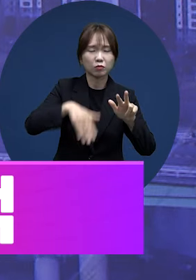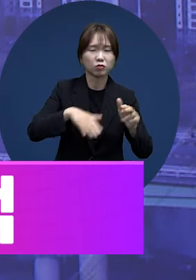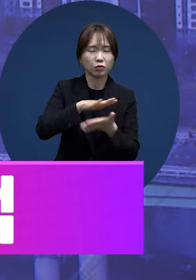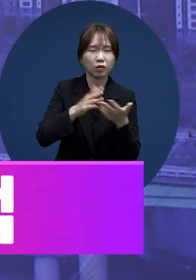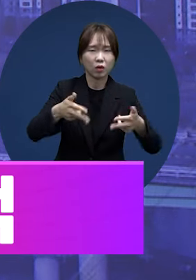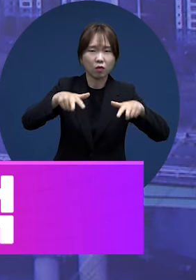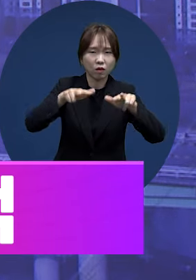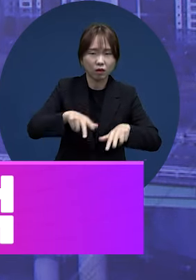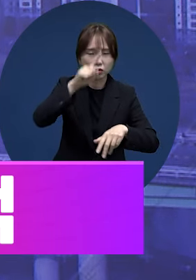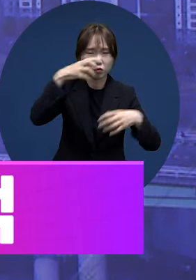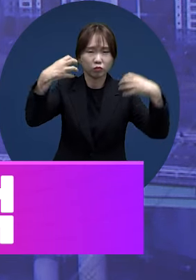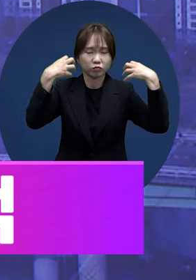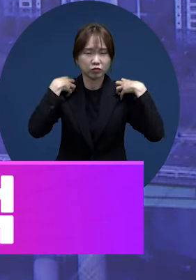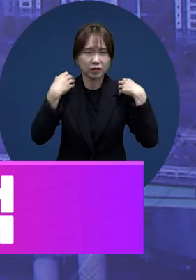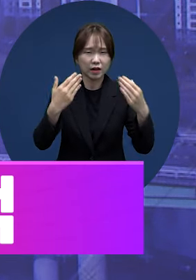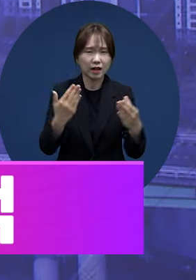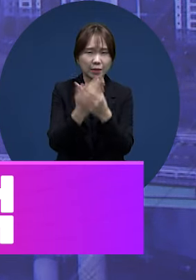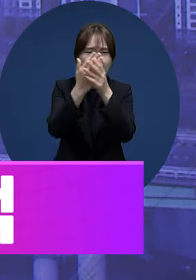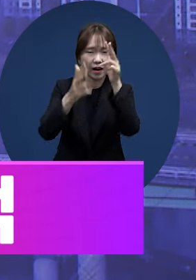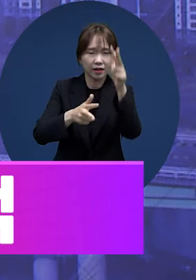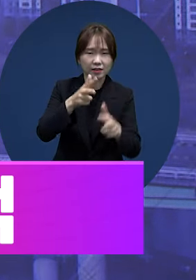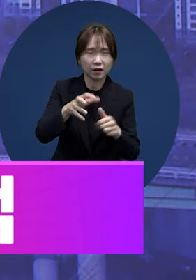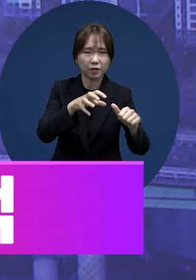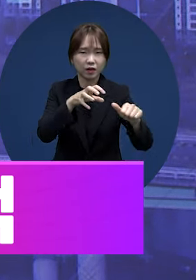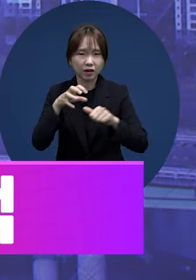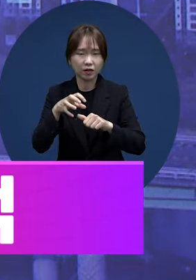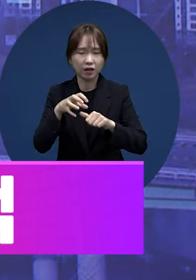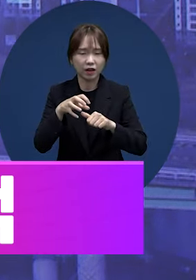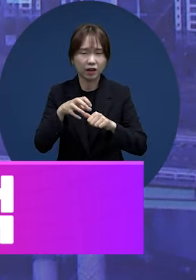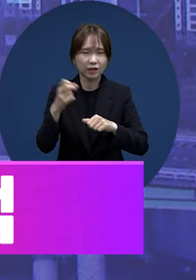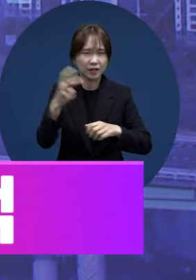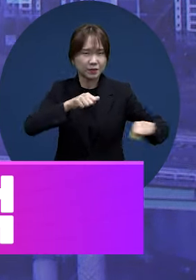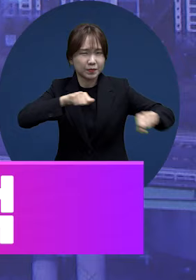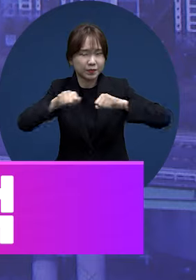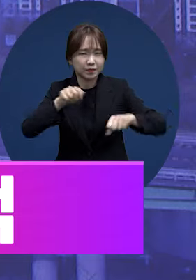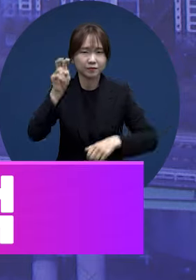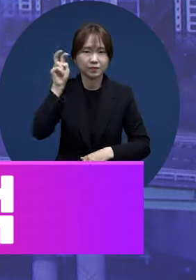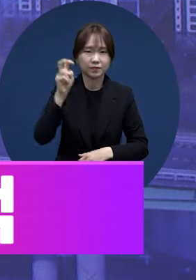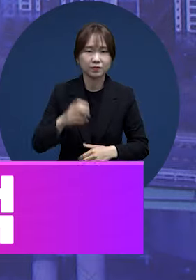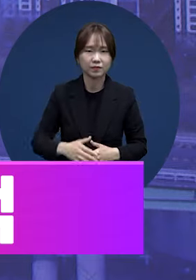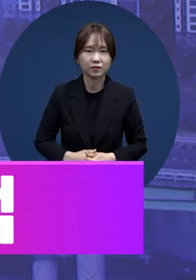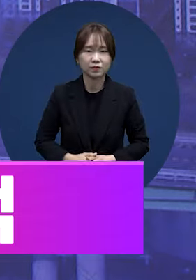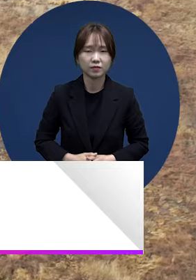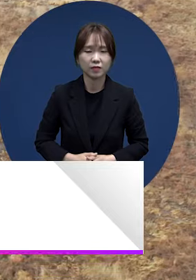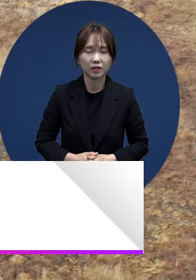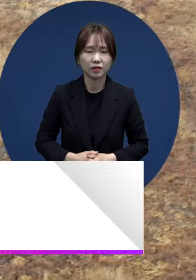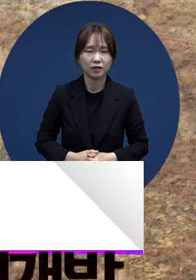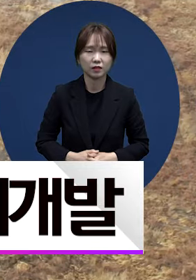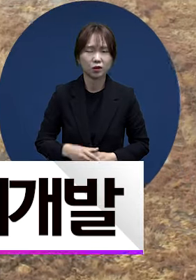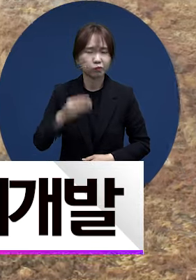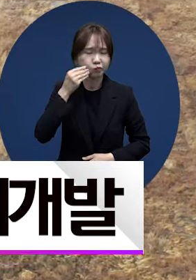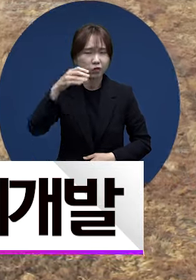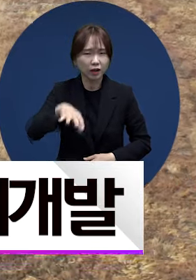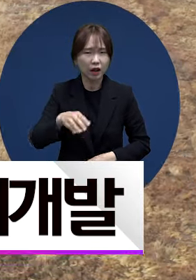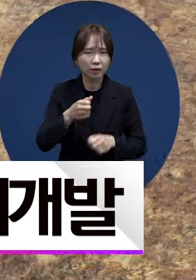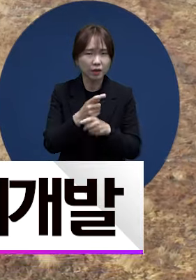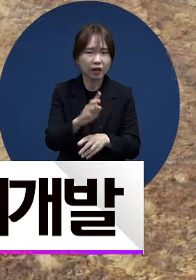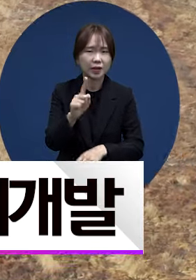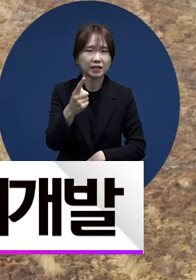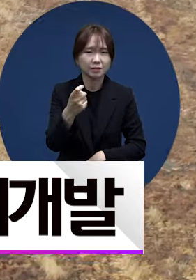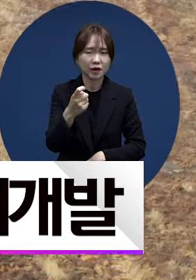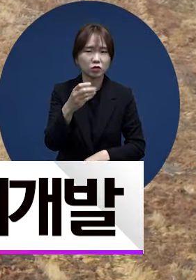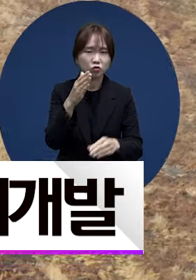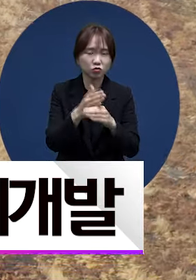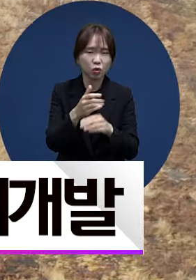통도 환타지아가 정부의 공간혁신구역 선도사업을 통해 활력을 띨 전망입니다. 부산대 유휴부지는